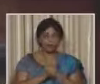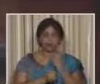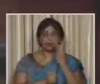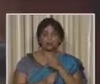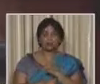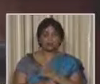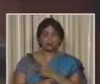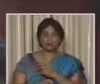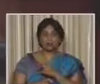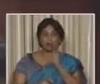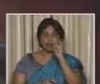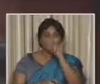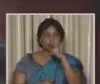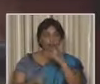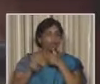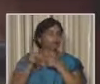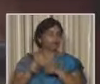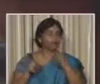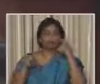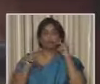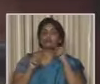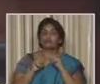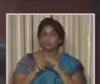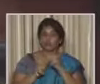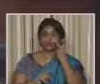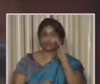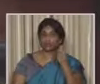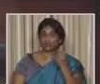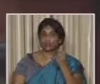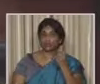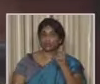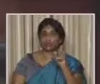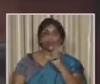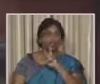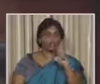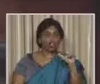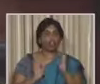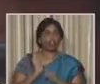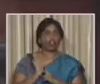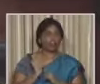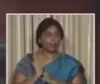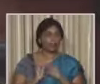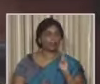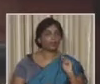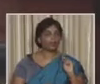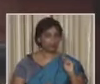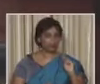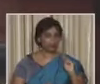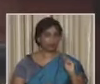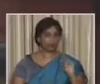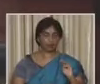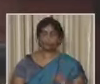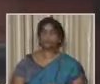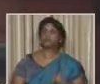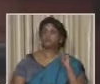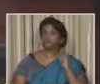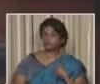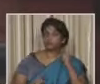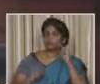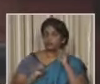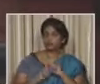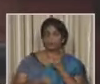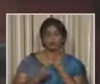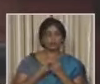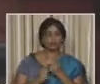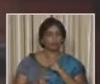சம்பவம் 2018 நவம்பர் 28 திகதி ரெண்டு போலீஸ் உத்தியோகத்தர்களை படுகொலை செய்தமை. அதனை